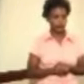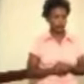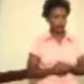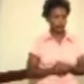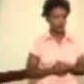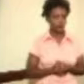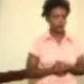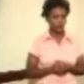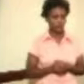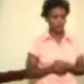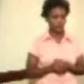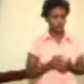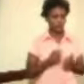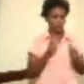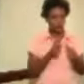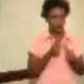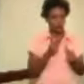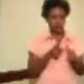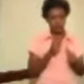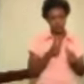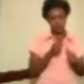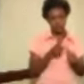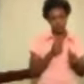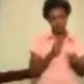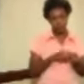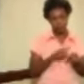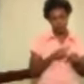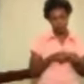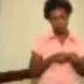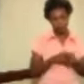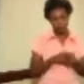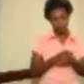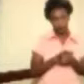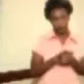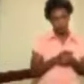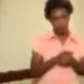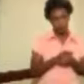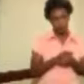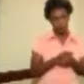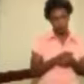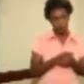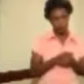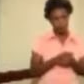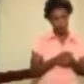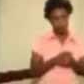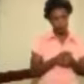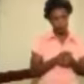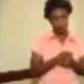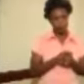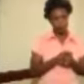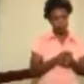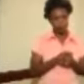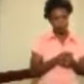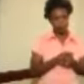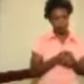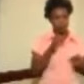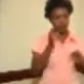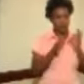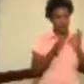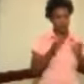Gagné dans le deuxième débat, une section qui prévoit pour l'éducation. Bien évidemment, personne ne peut étonner s'il me dit